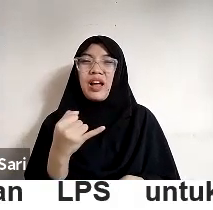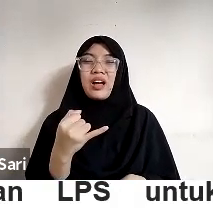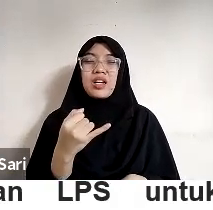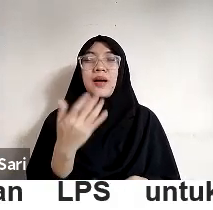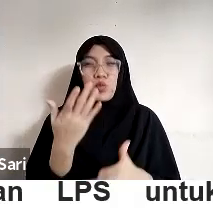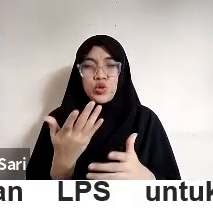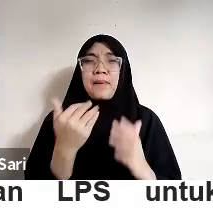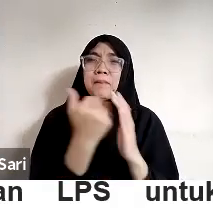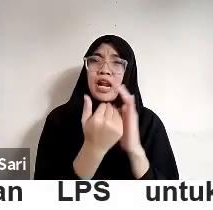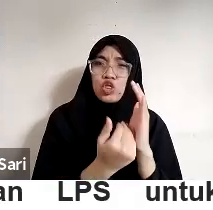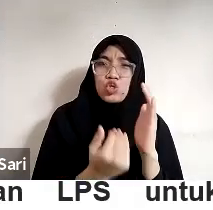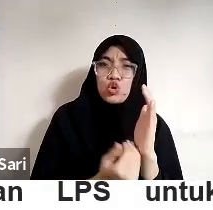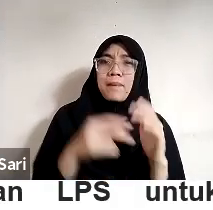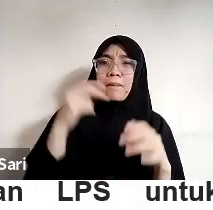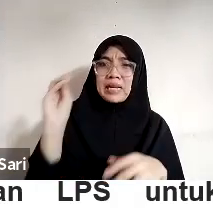lagi untuk